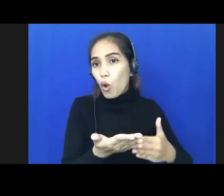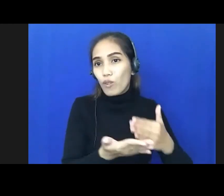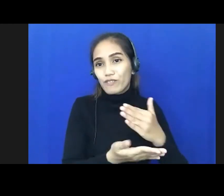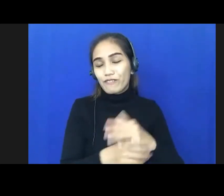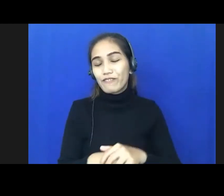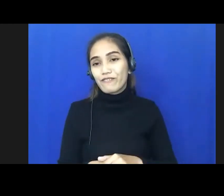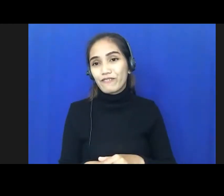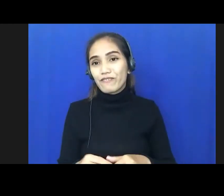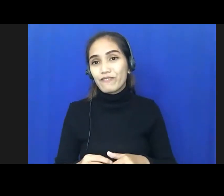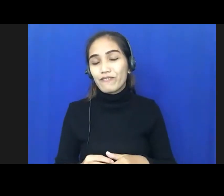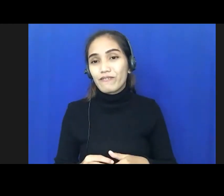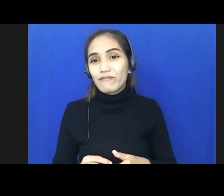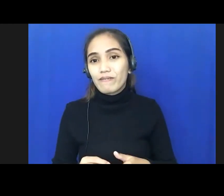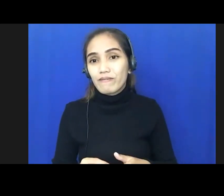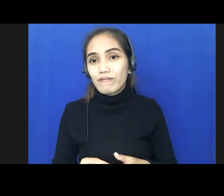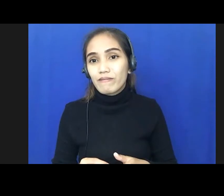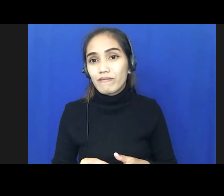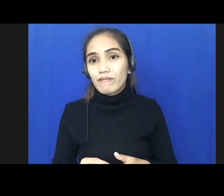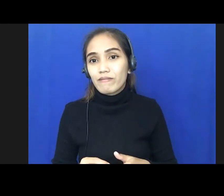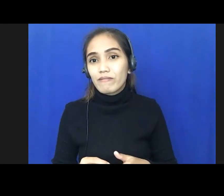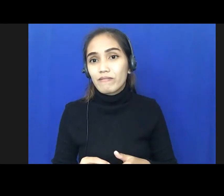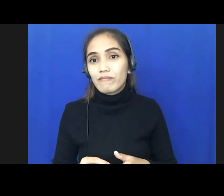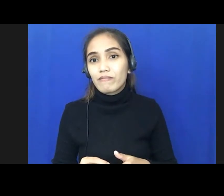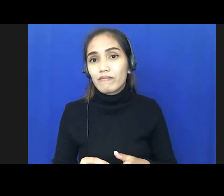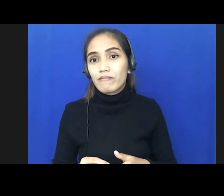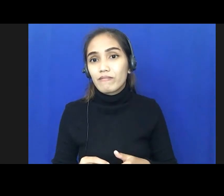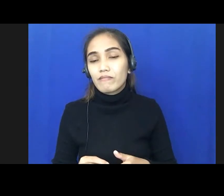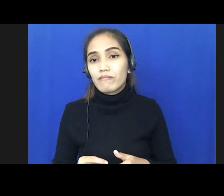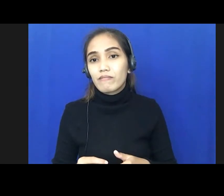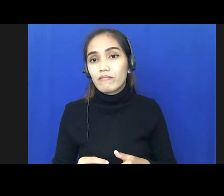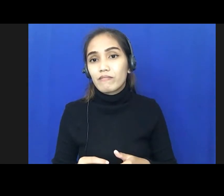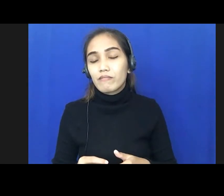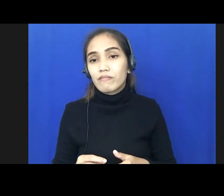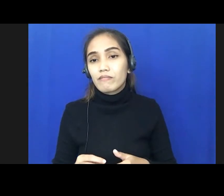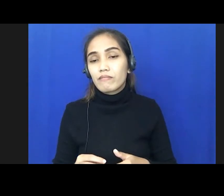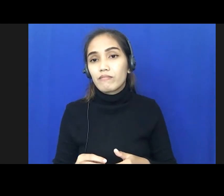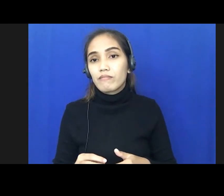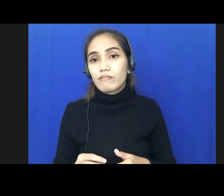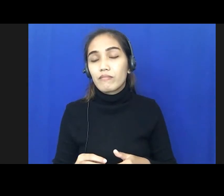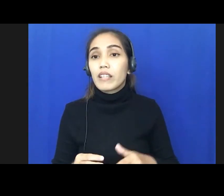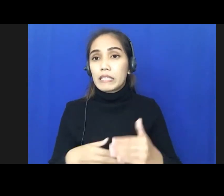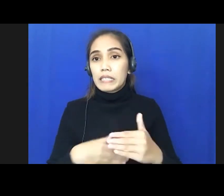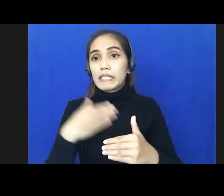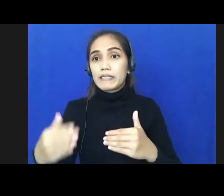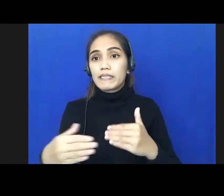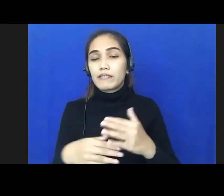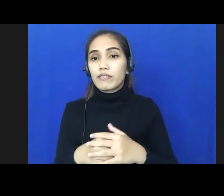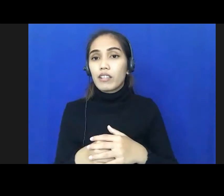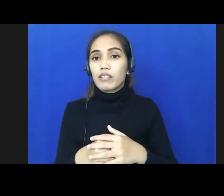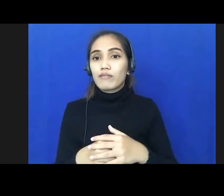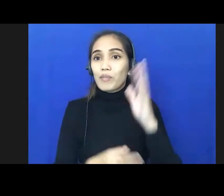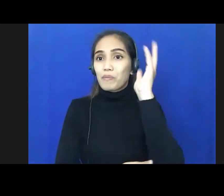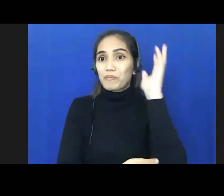kapasitas tenaga kesehatan untuk memberikan pelayanan MTBS melalui Kalakarya MTBS. Selanjutnya kita akan